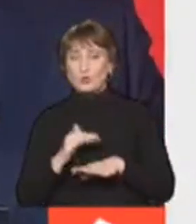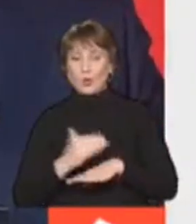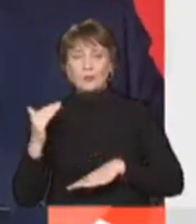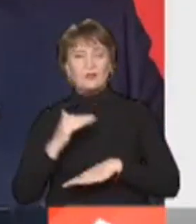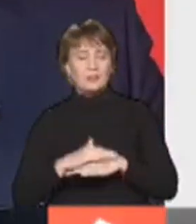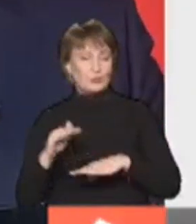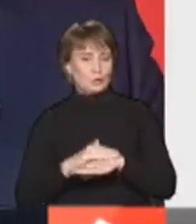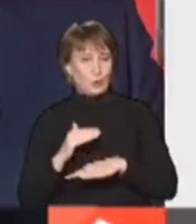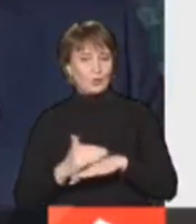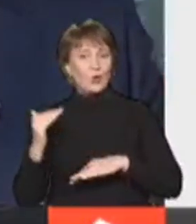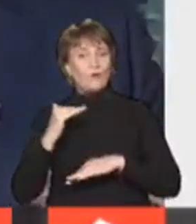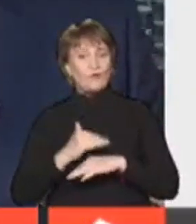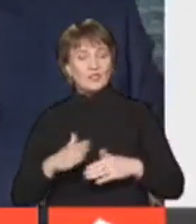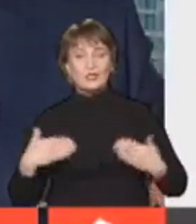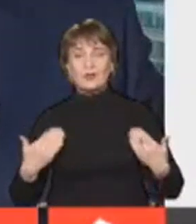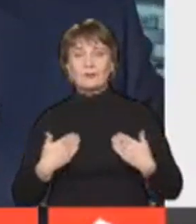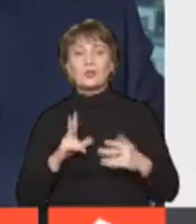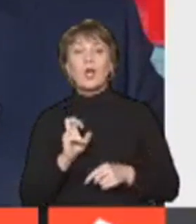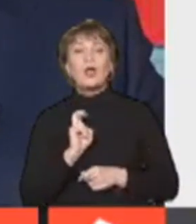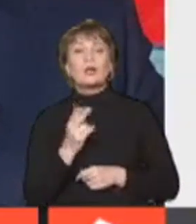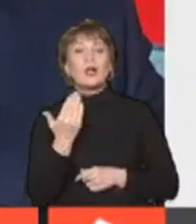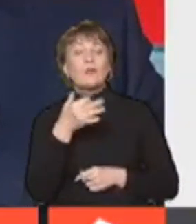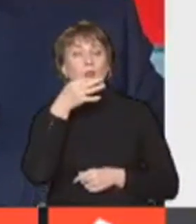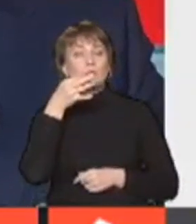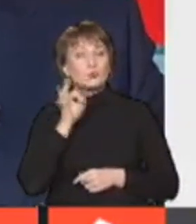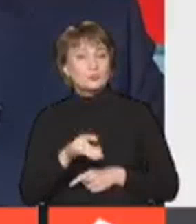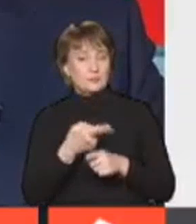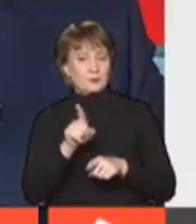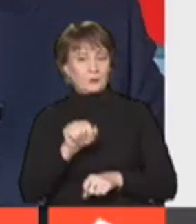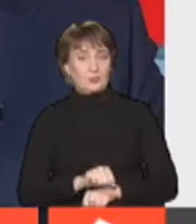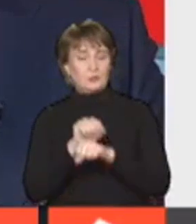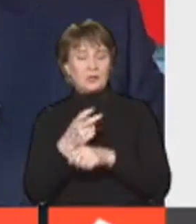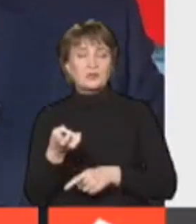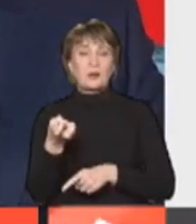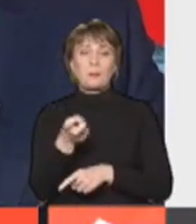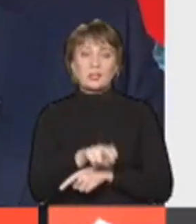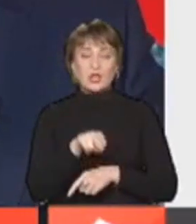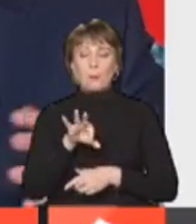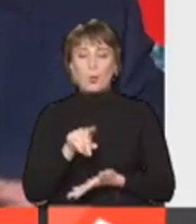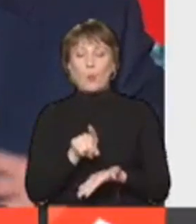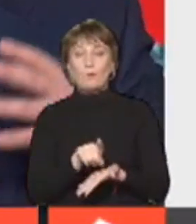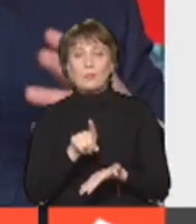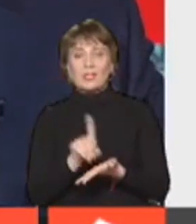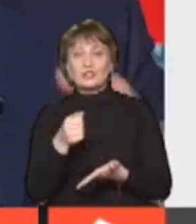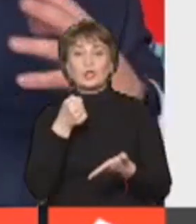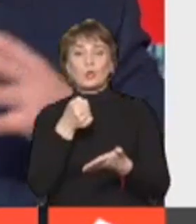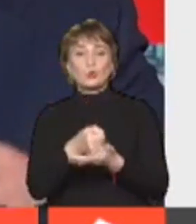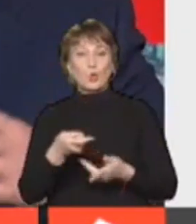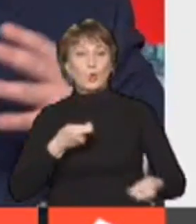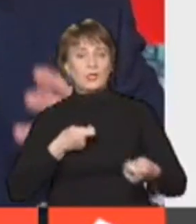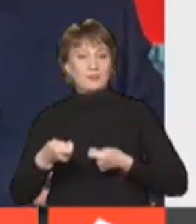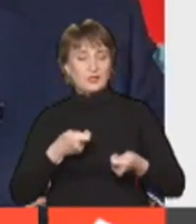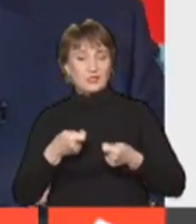Доброго вечора, вітаю вас. Да, як вам з досвіду, в принципі, такий перформанс? Прийшли по пенсію до керівника